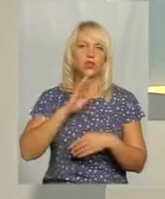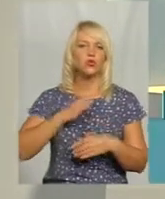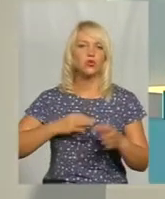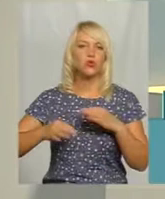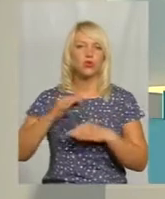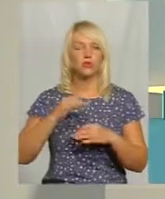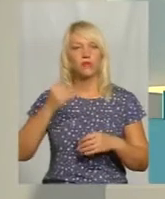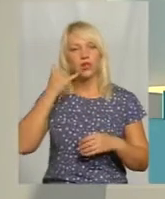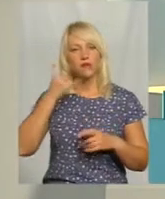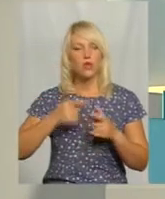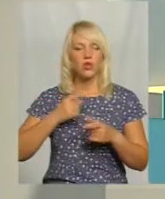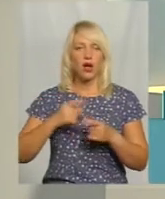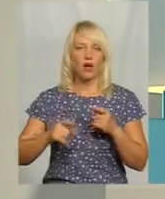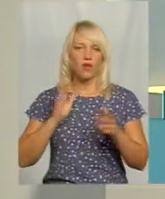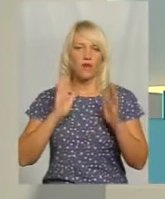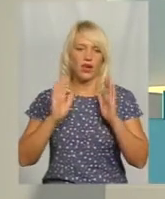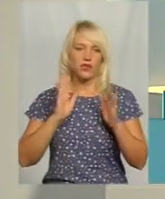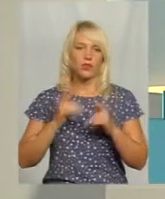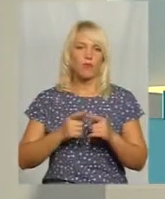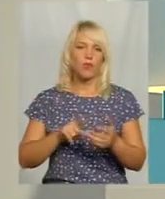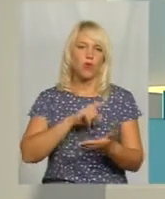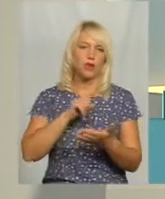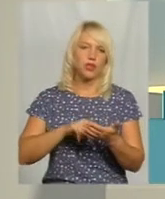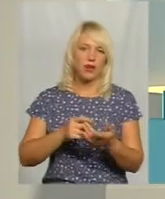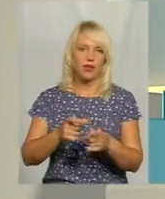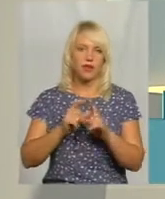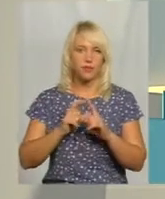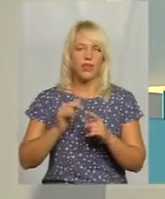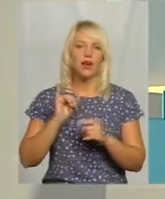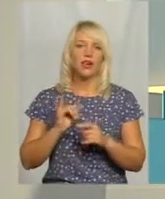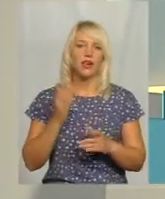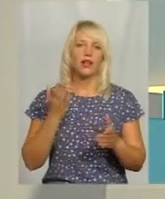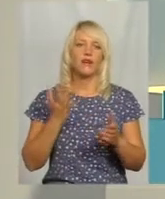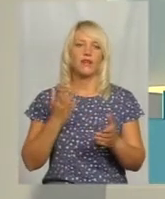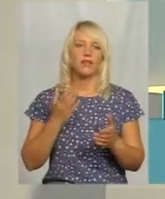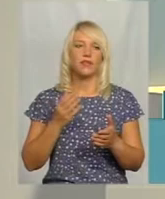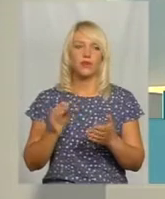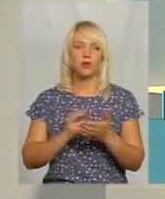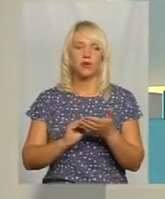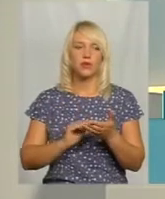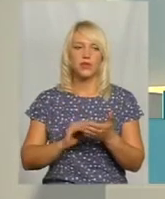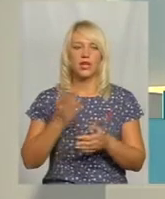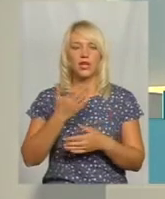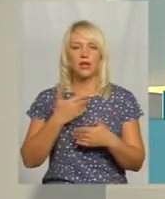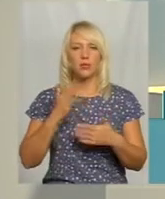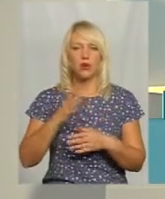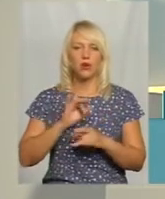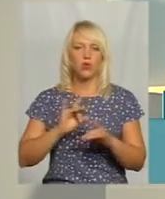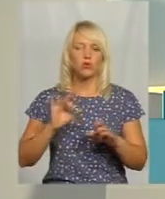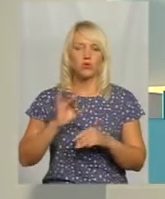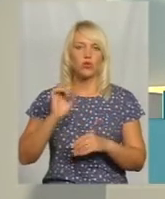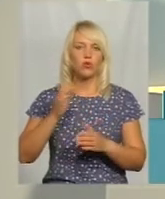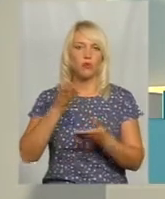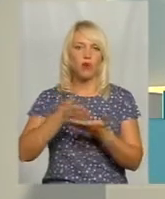телефоном або у соцмережі Facebook. Ставте свої питання у дописах під трансляцією, і ми озвучимо їх у прямому